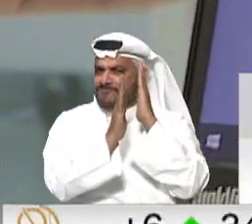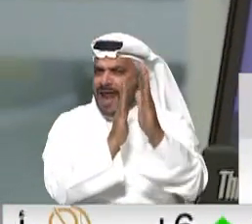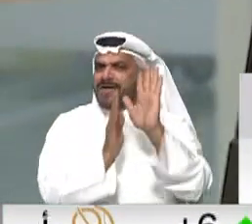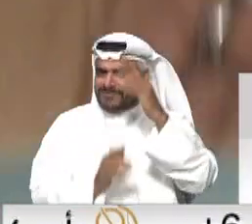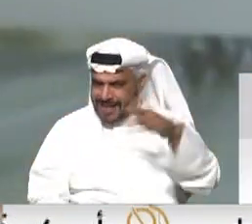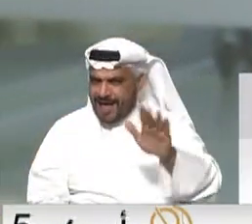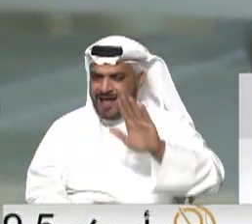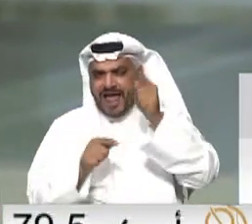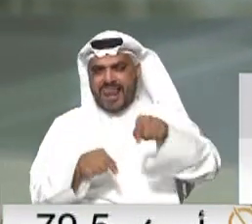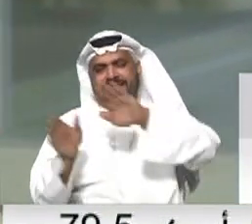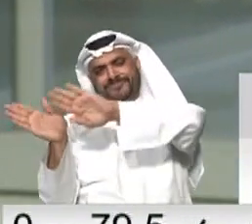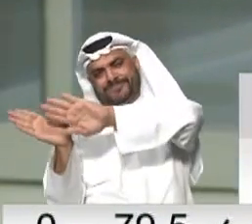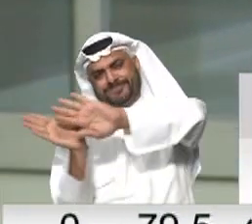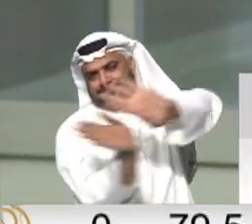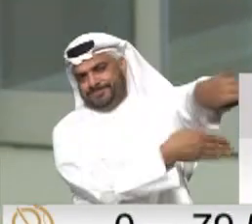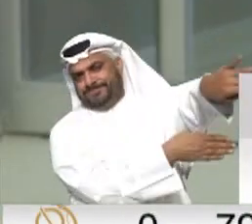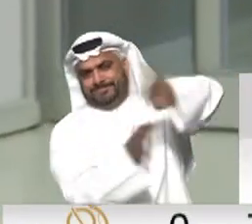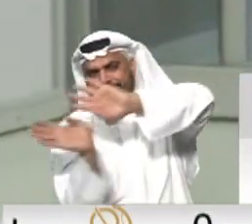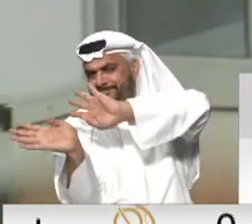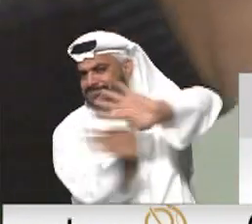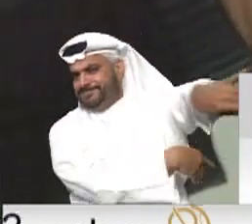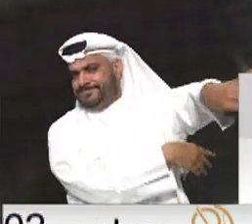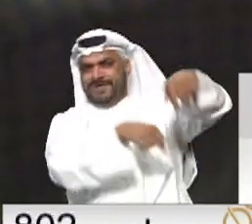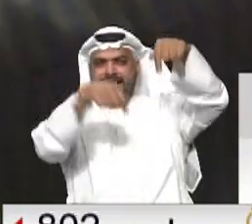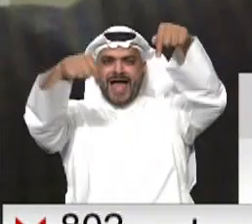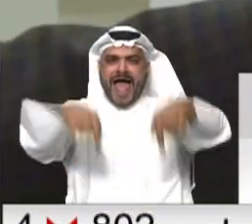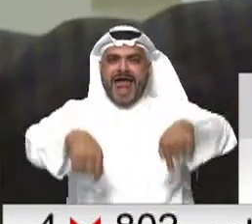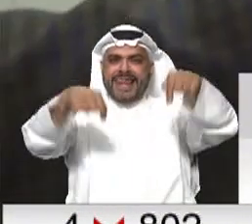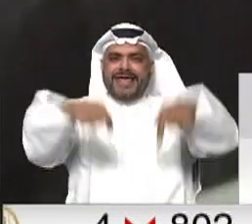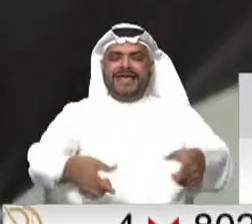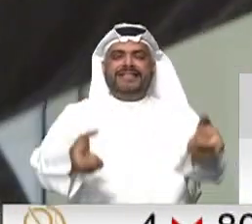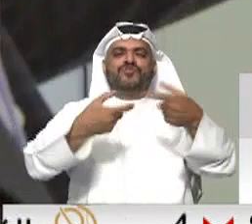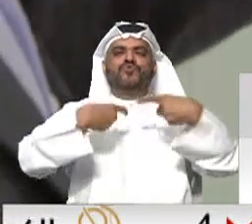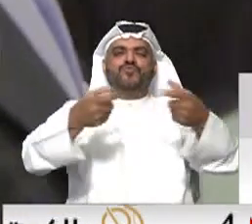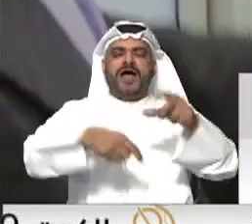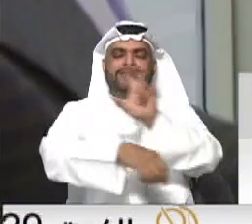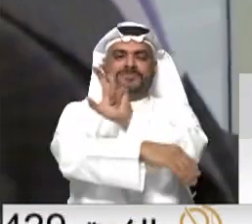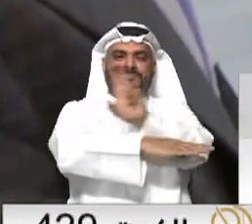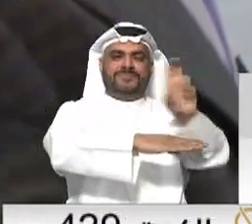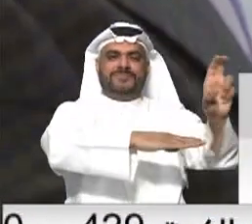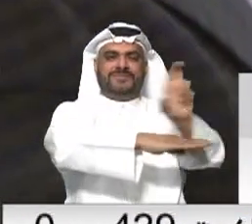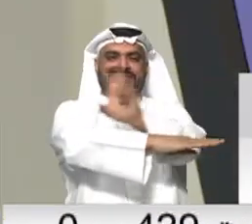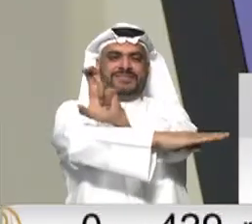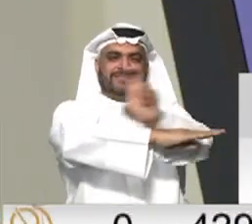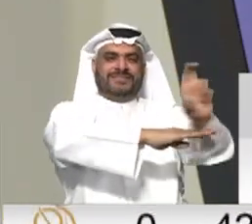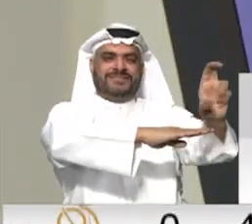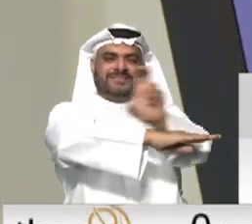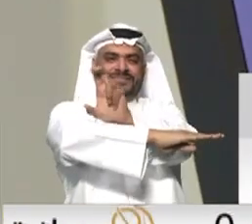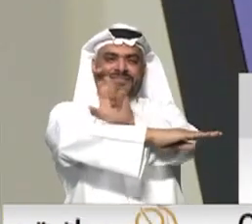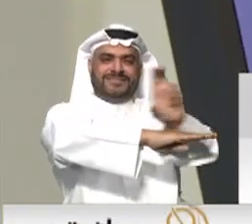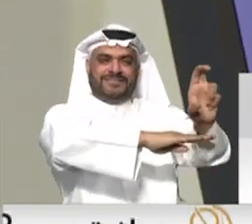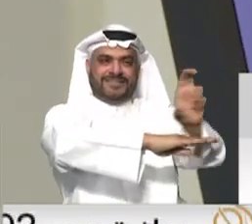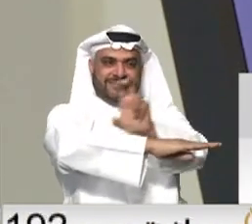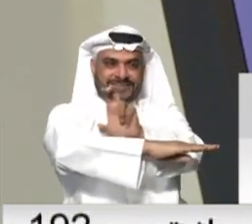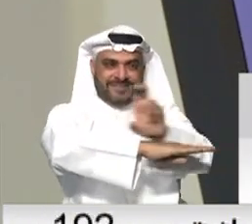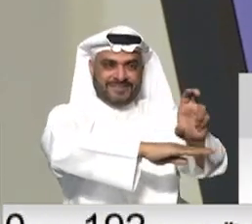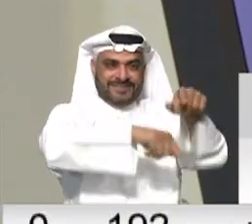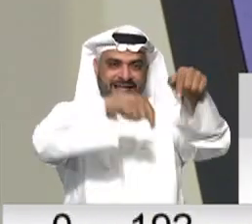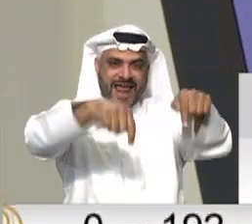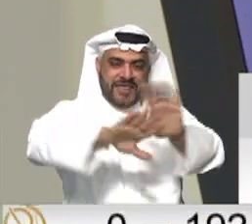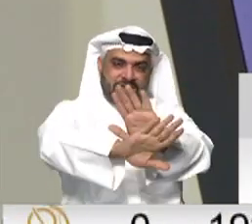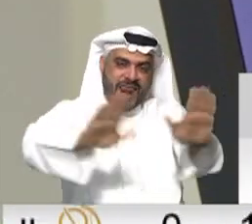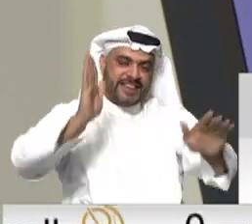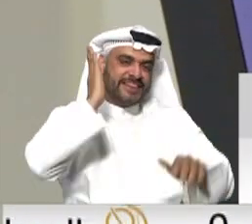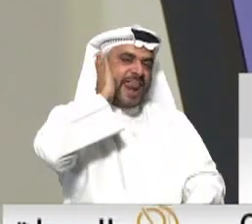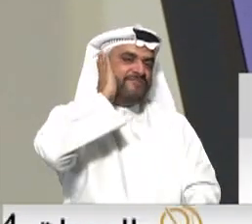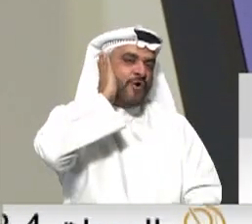وتوفير الوقت والجهد على المريض. قطار التحول الرقمي لم يتوقف، حيث كشف الوكيل المساعد لشؤون الصحة